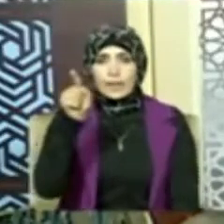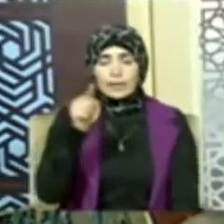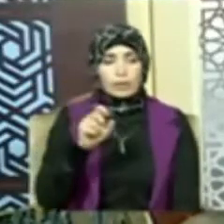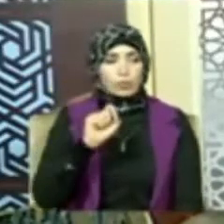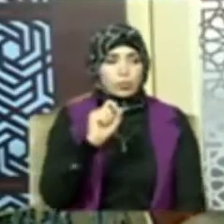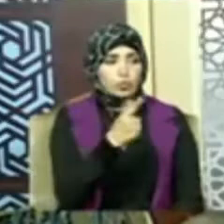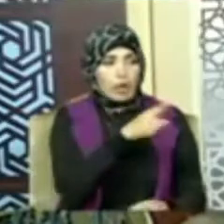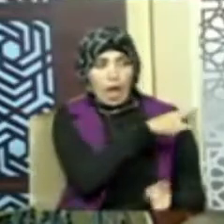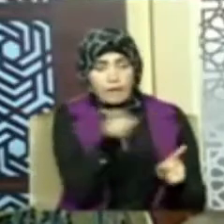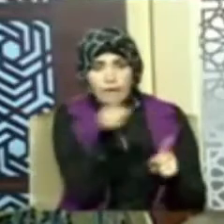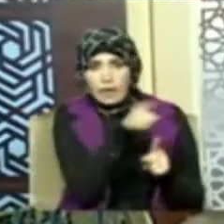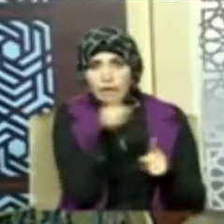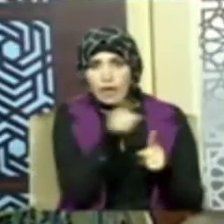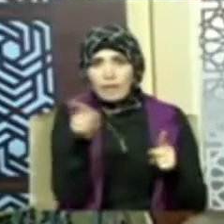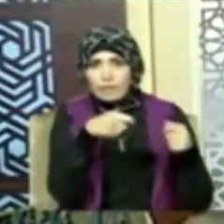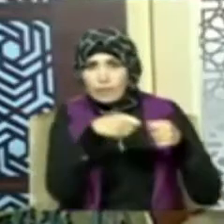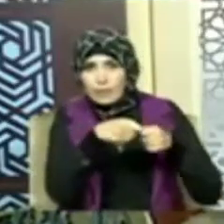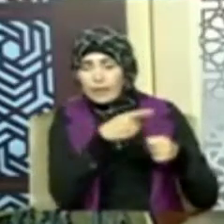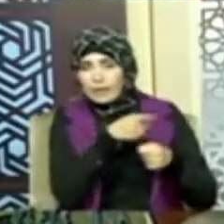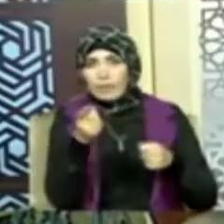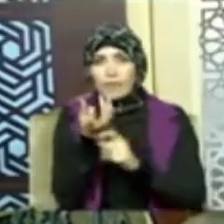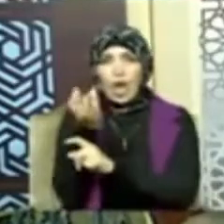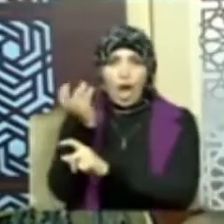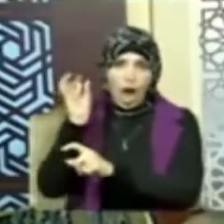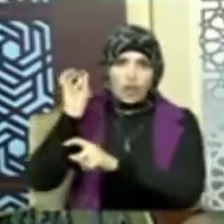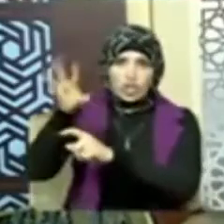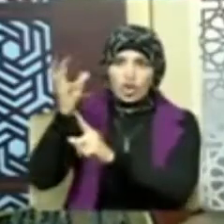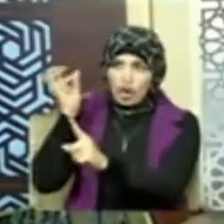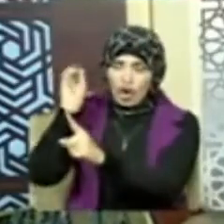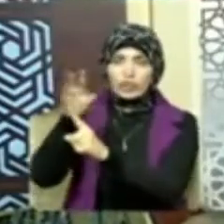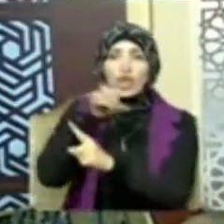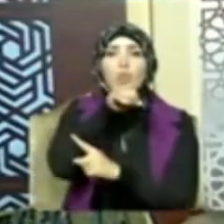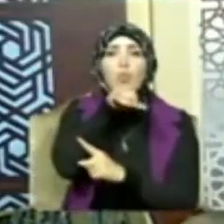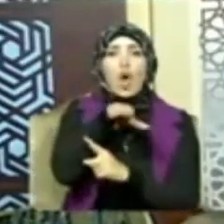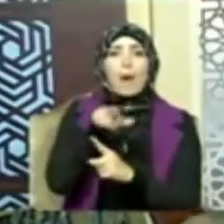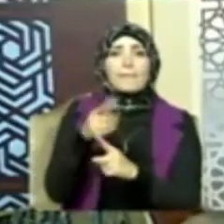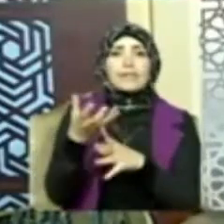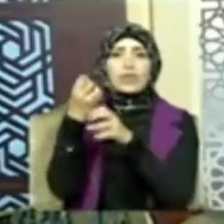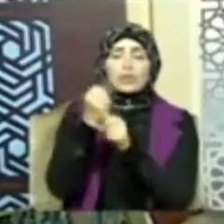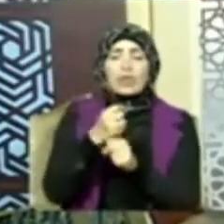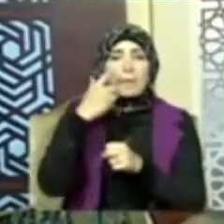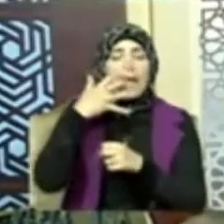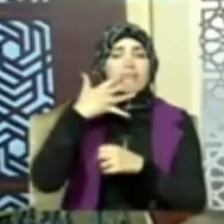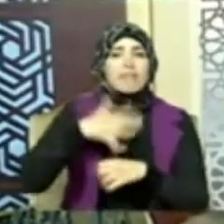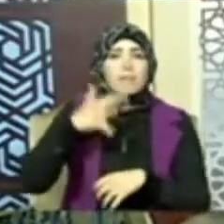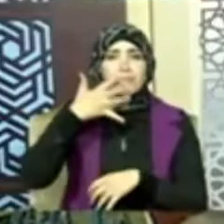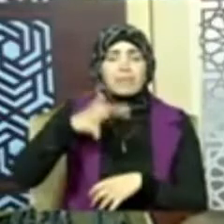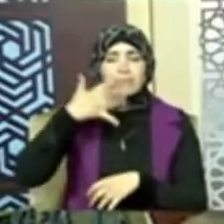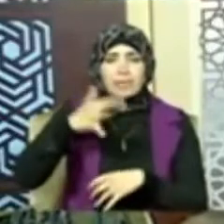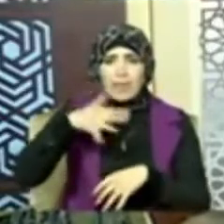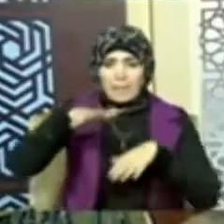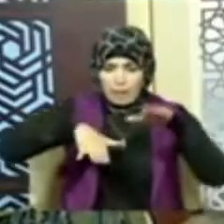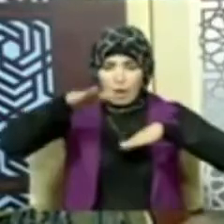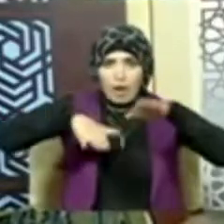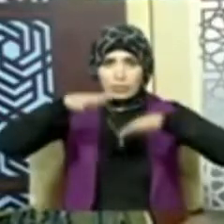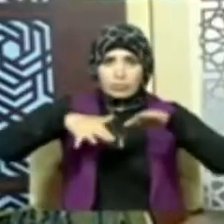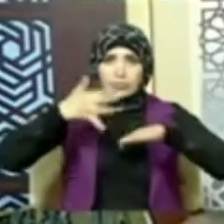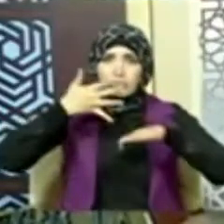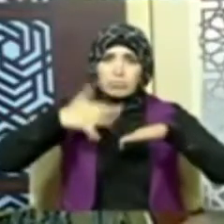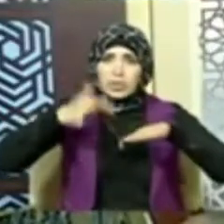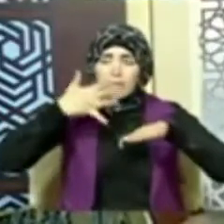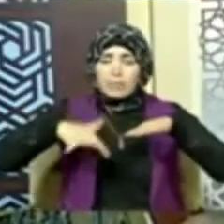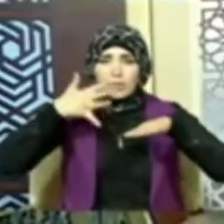عبيدهم وصبيانهم يرمونه بالحجارة حتى سال الدم من قدميه